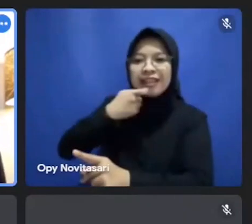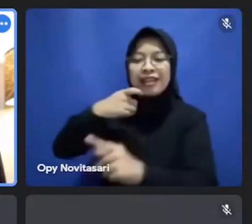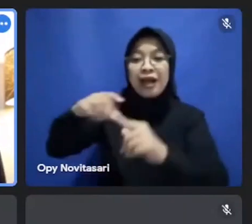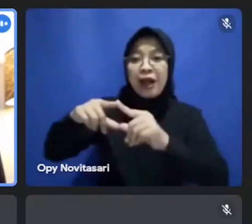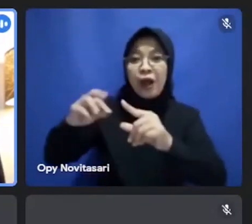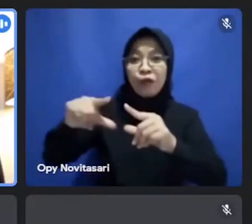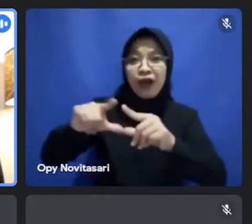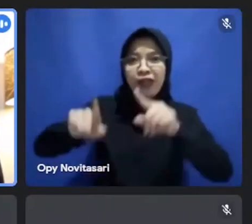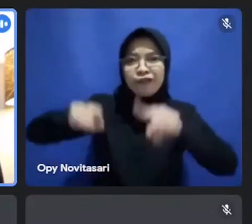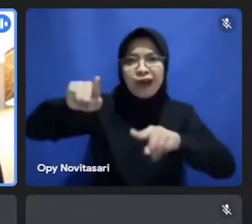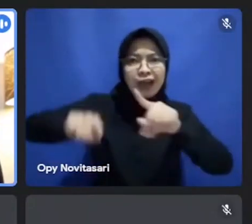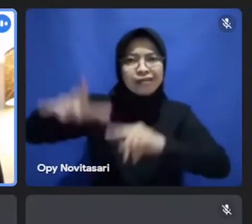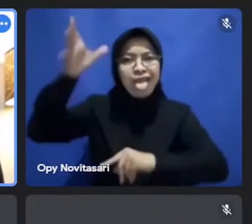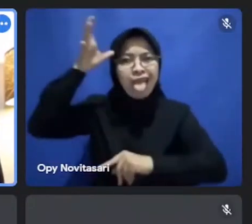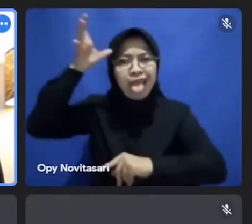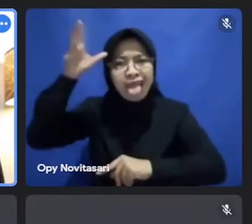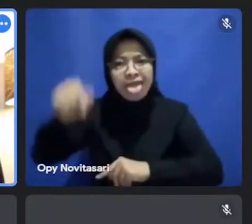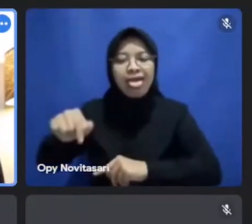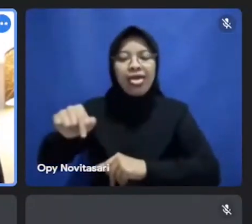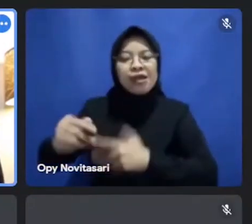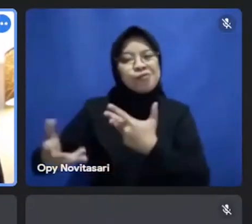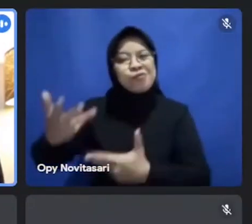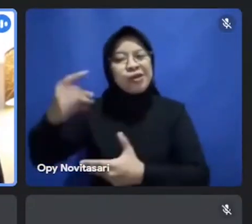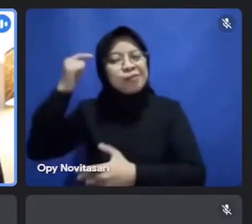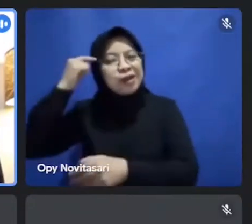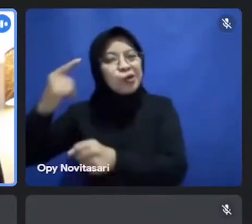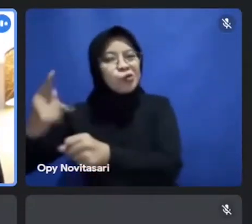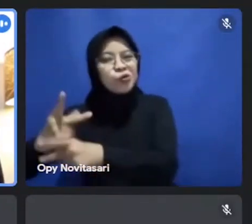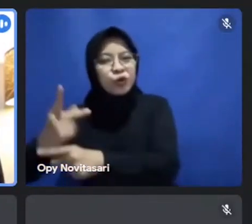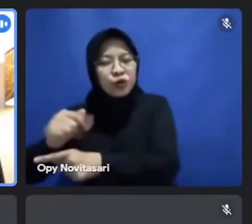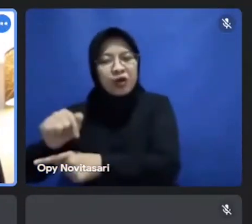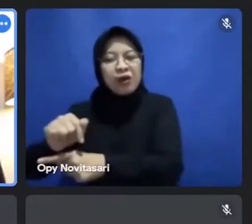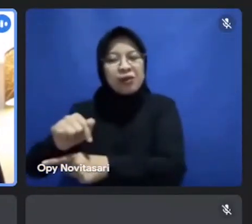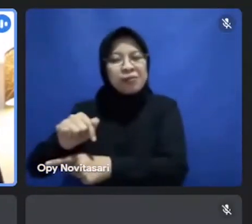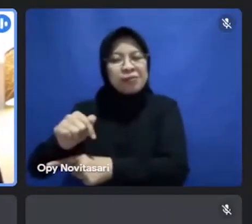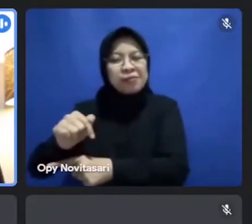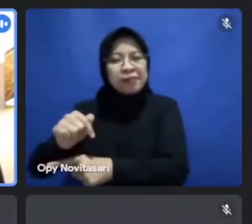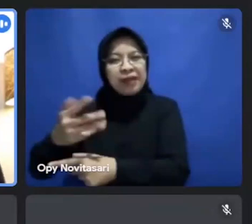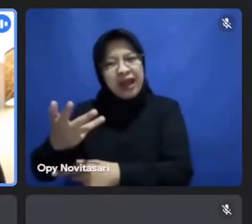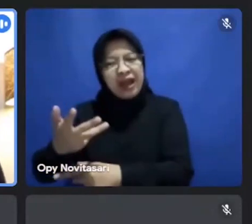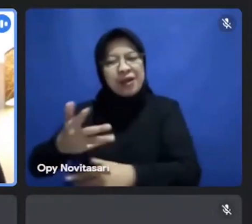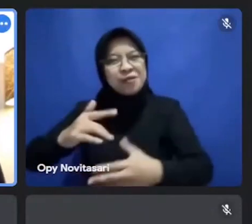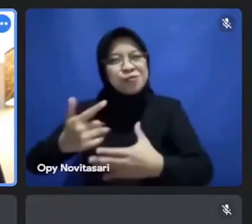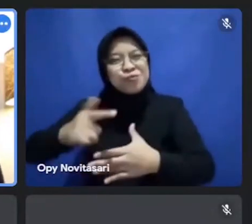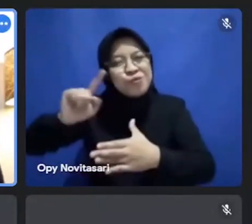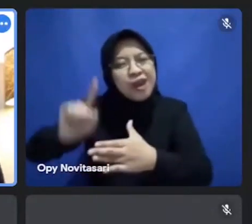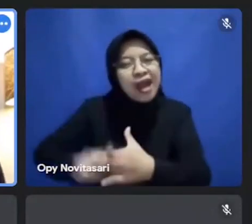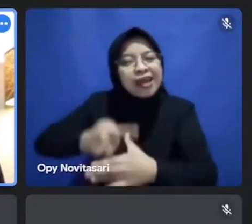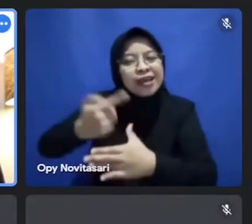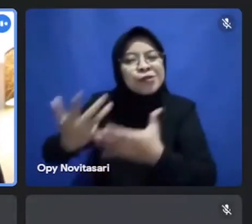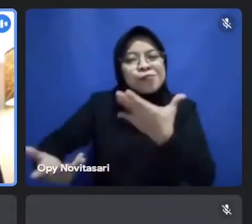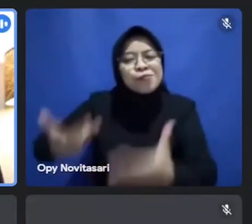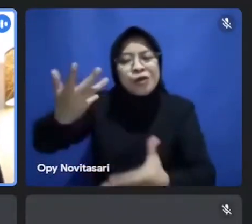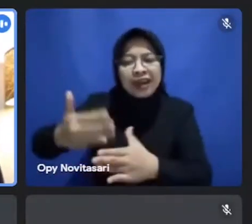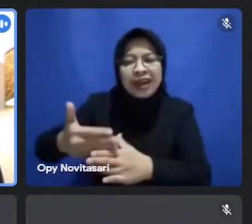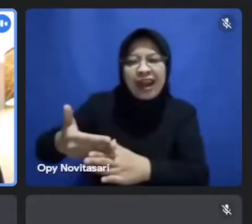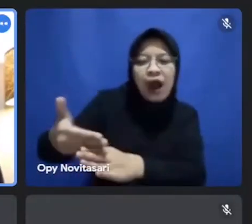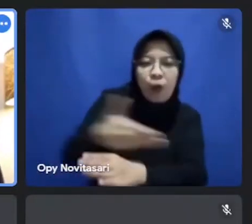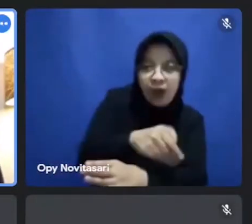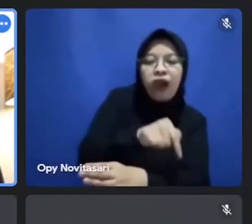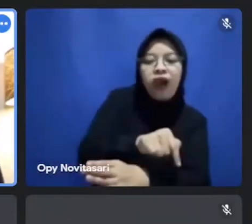aural saya pikir akan lebih enak kalau memulainya dengan